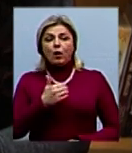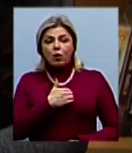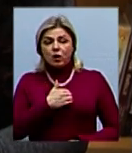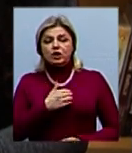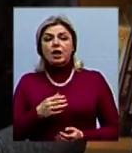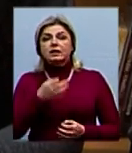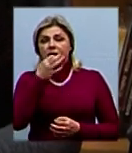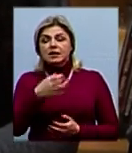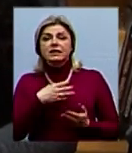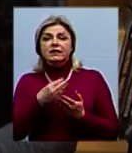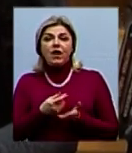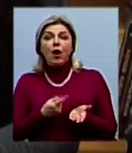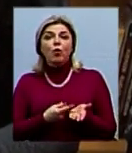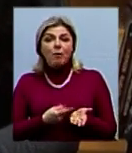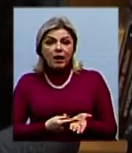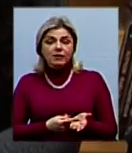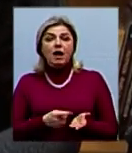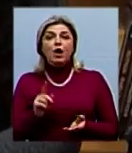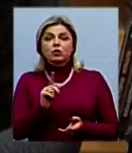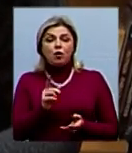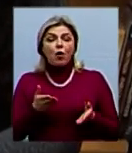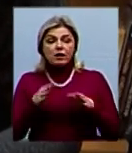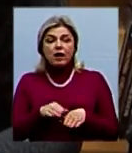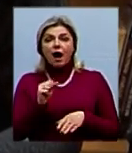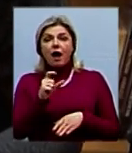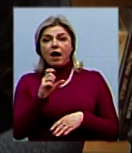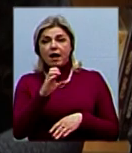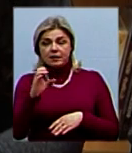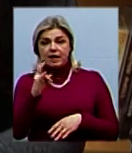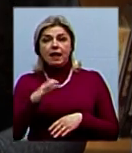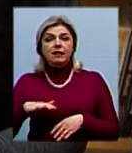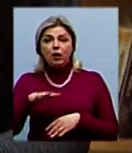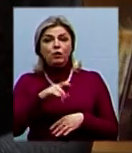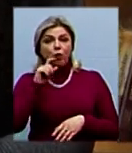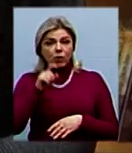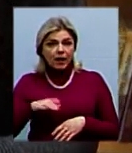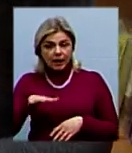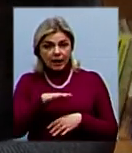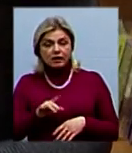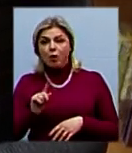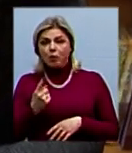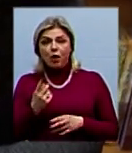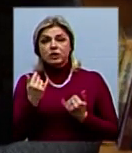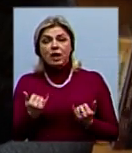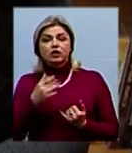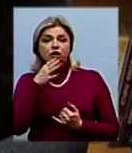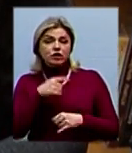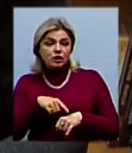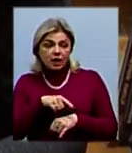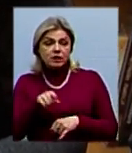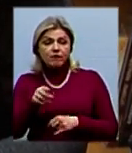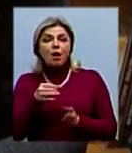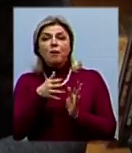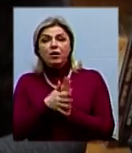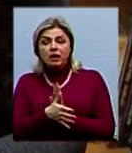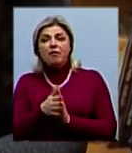власний аргумент за те, щоб залишити атомні електростанції на території України, адже на даний час вони виробляють більше, ніж